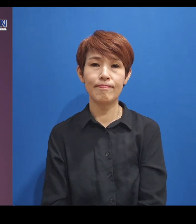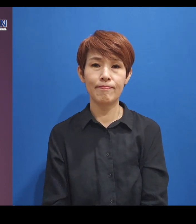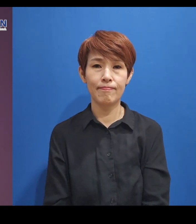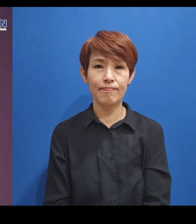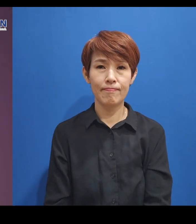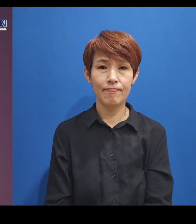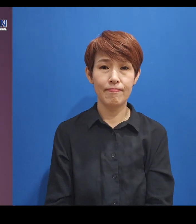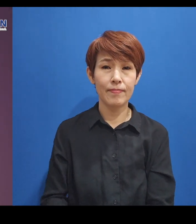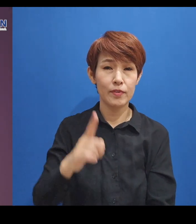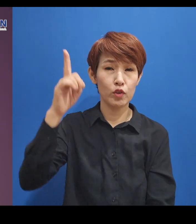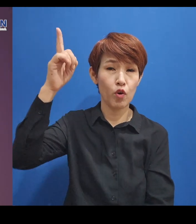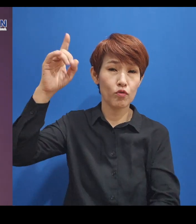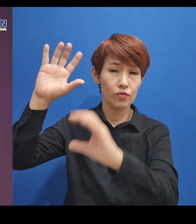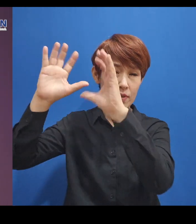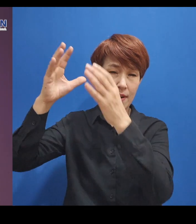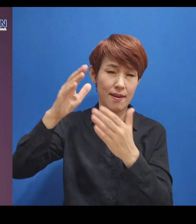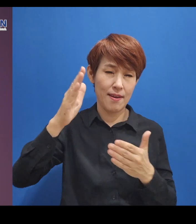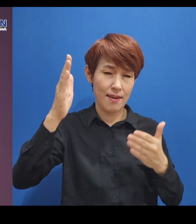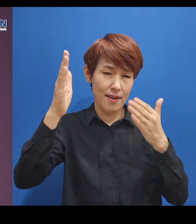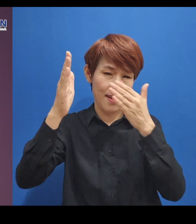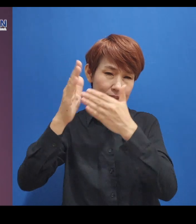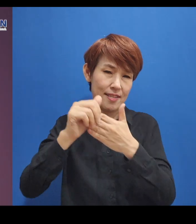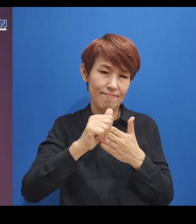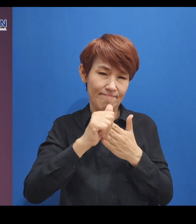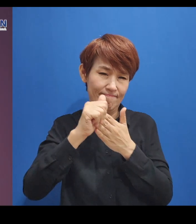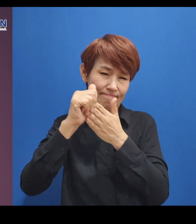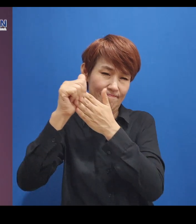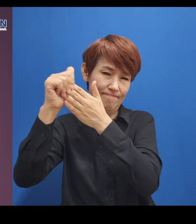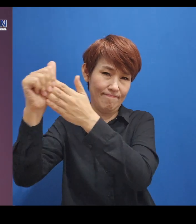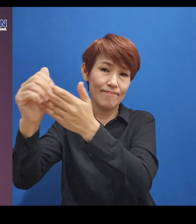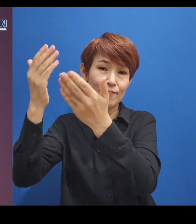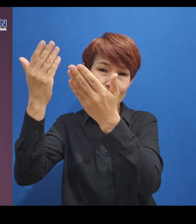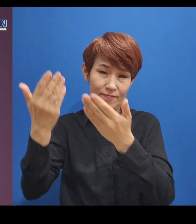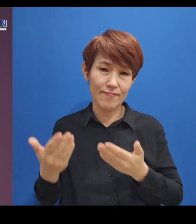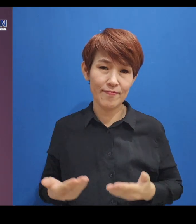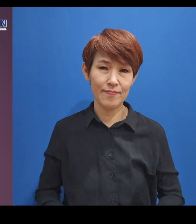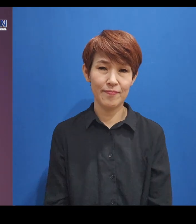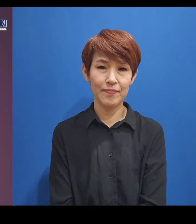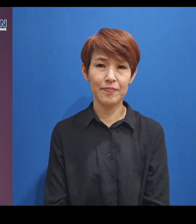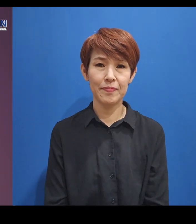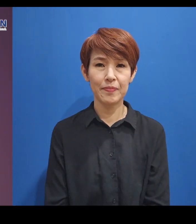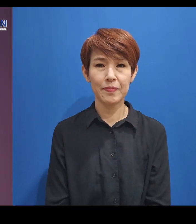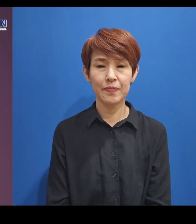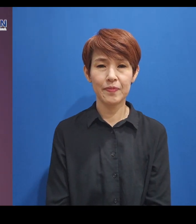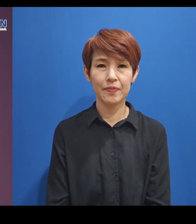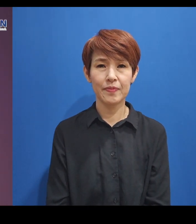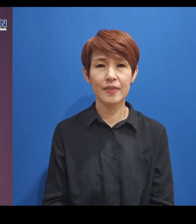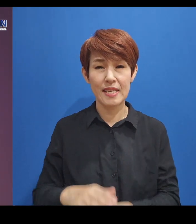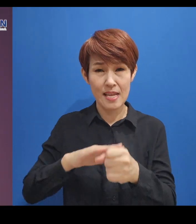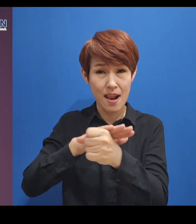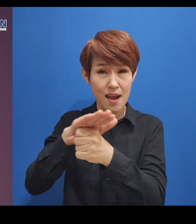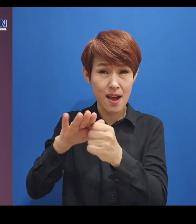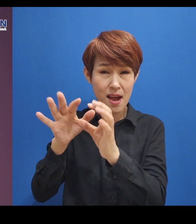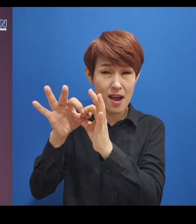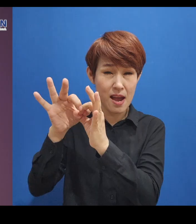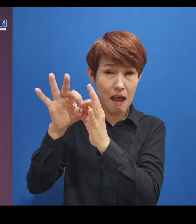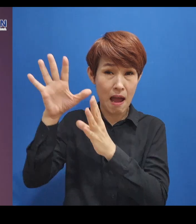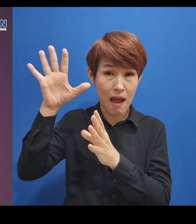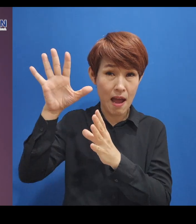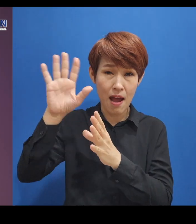그리고 저 천국까지 넉넉히 이깁니다. 그 사랑은 끊어지지